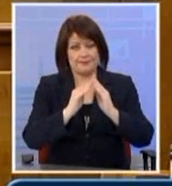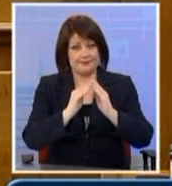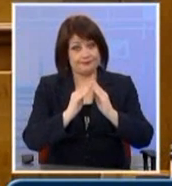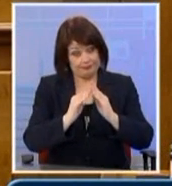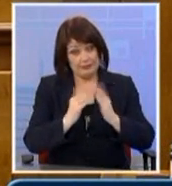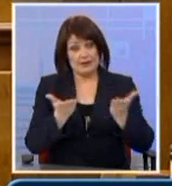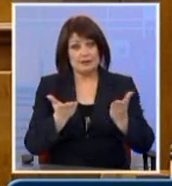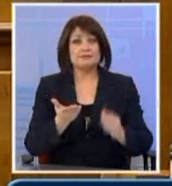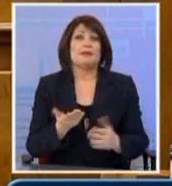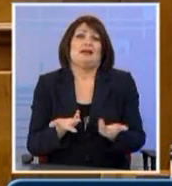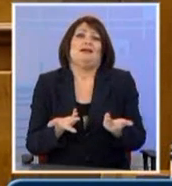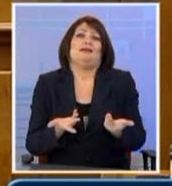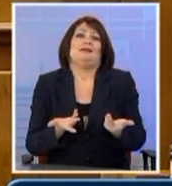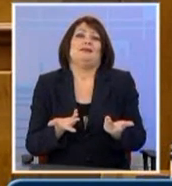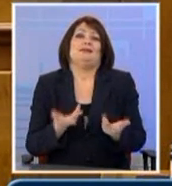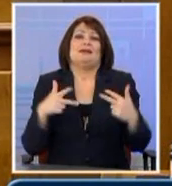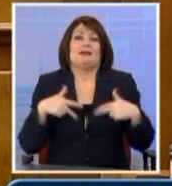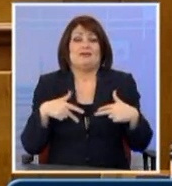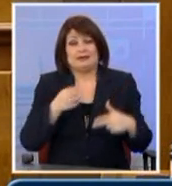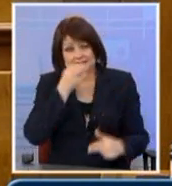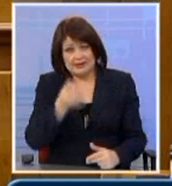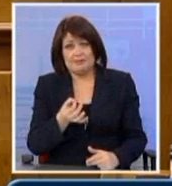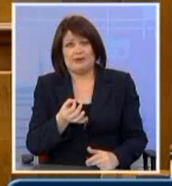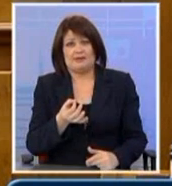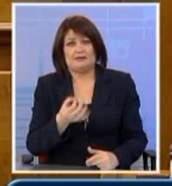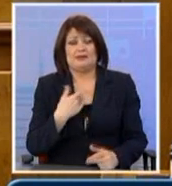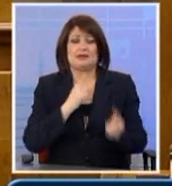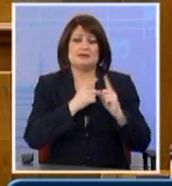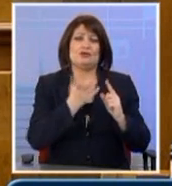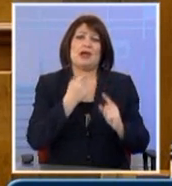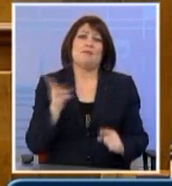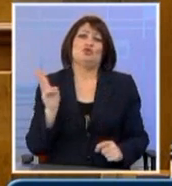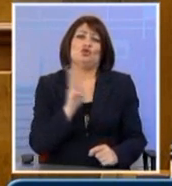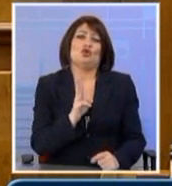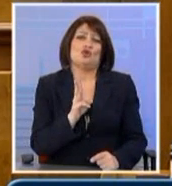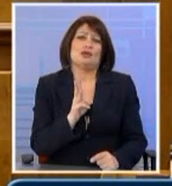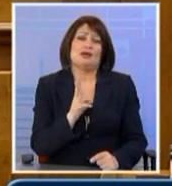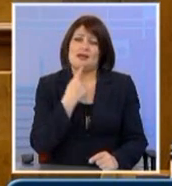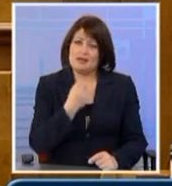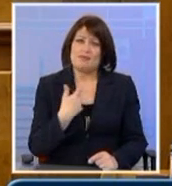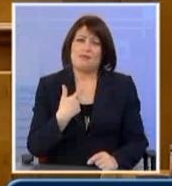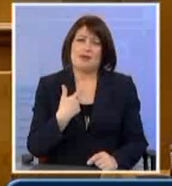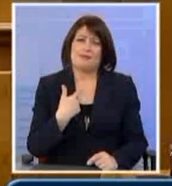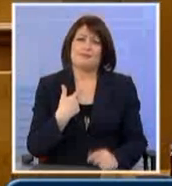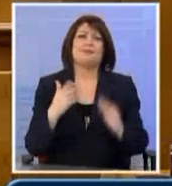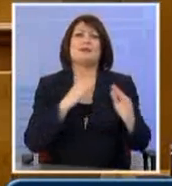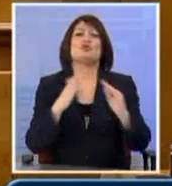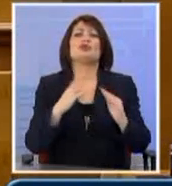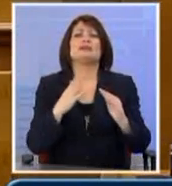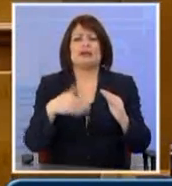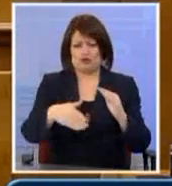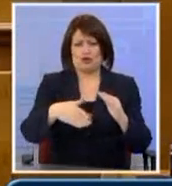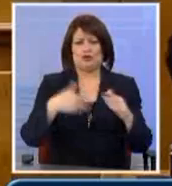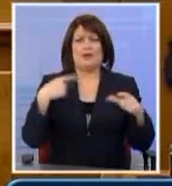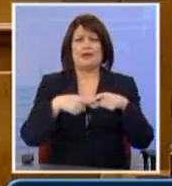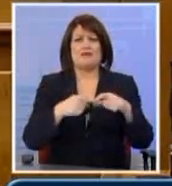κατοικίας, μα έχει πει η κυβέρνηση ότι αν δεν συμφωνήσουμε με την Τρόικα, επειδή λήγει η προστασία 31 Δεκεμβρίου,